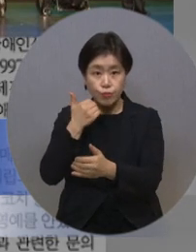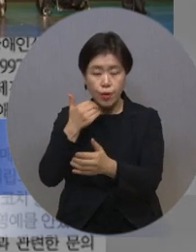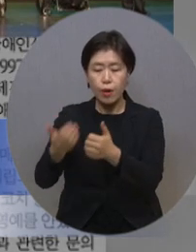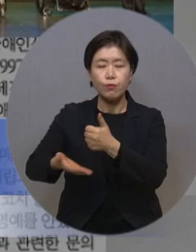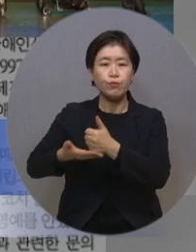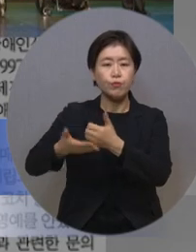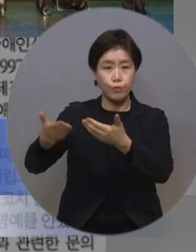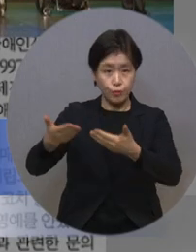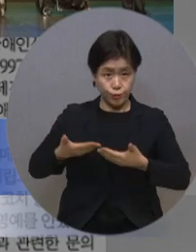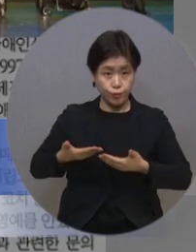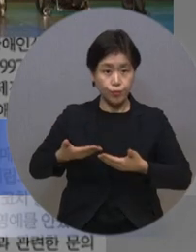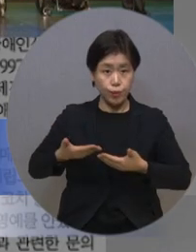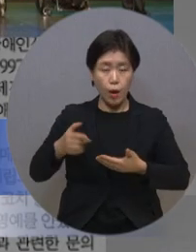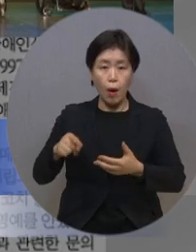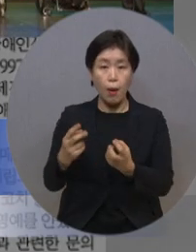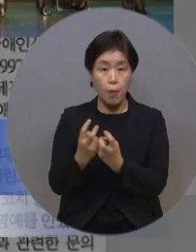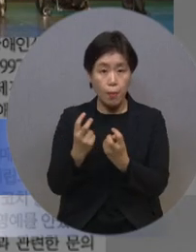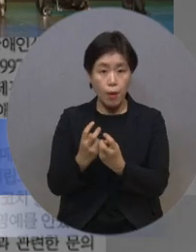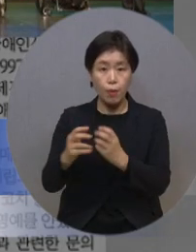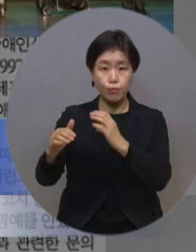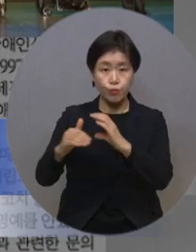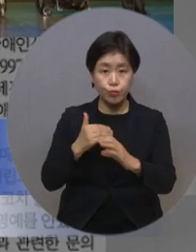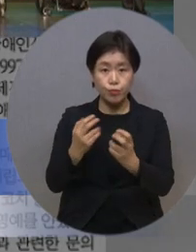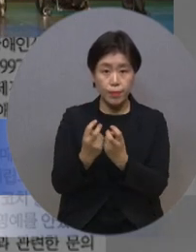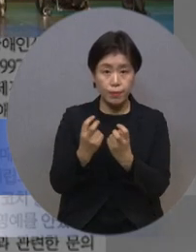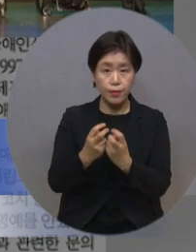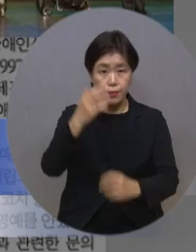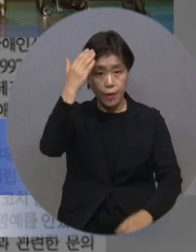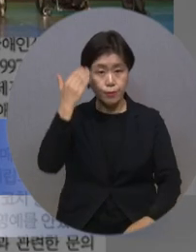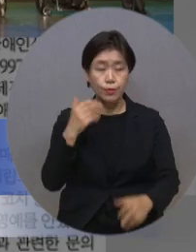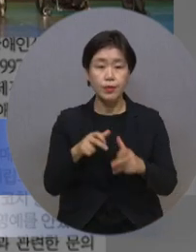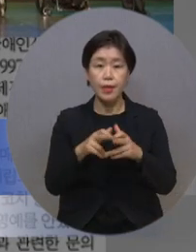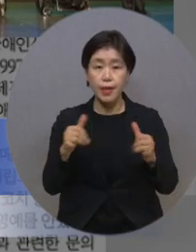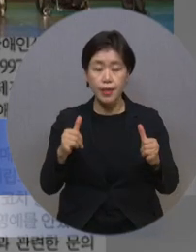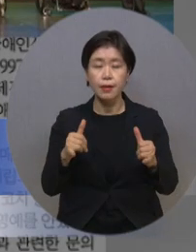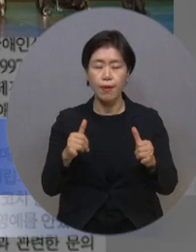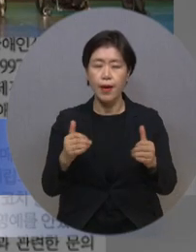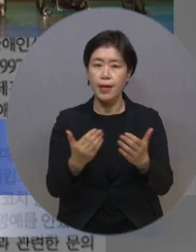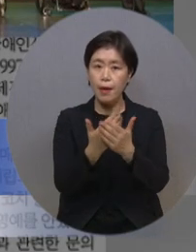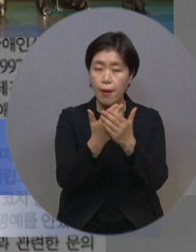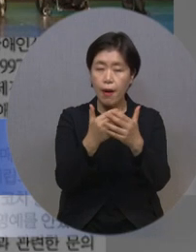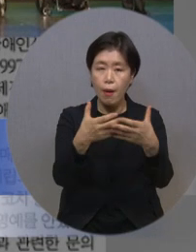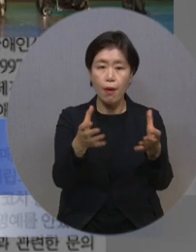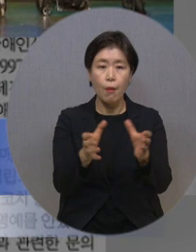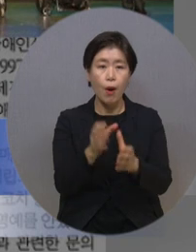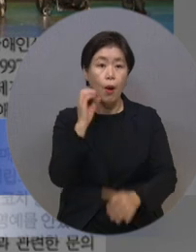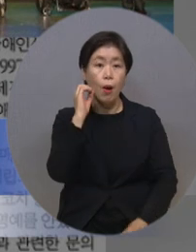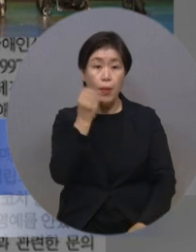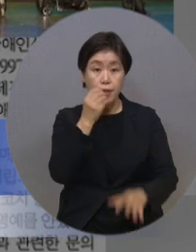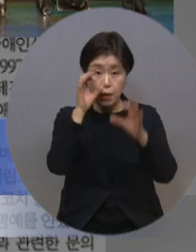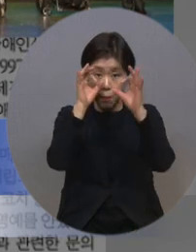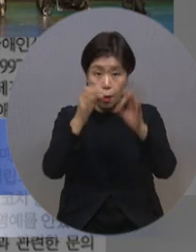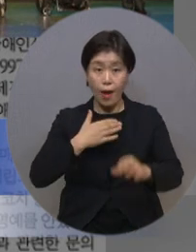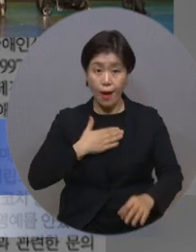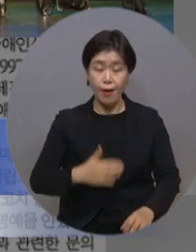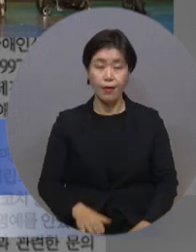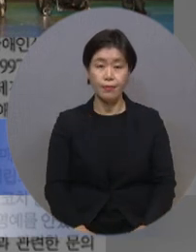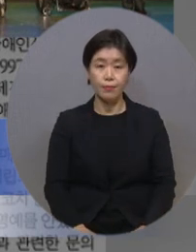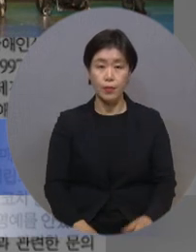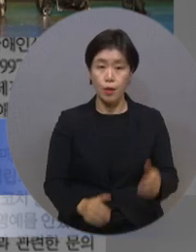후보자 추천 방법과 서류 접수 방법은 한국 장애인개발원 홈페이지 공지사항에서 확인하실 수 있습니다